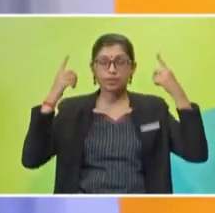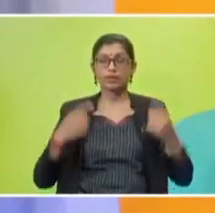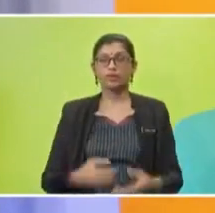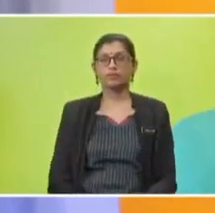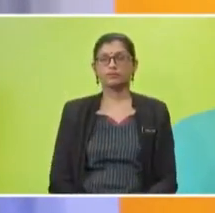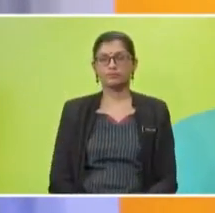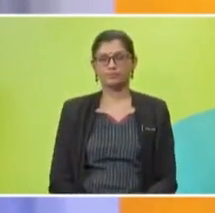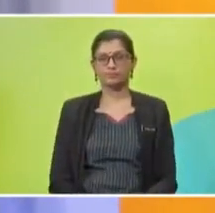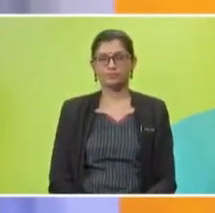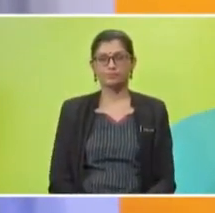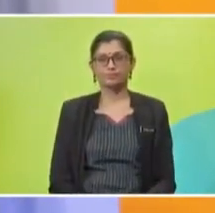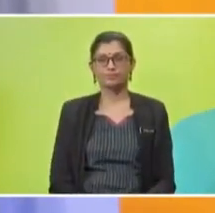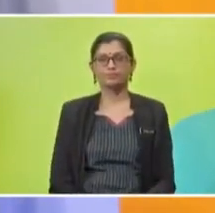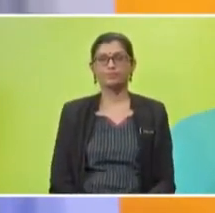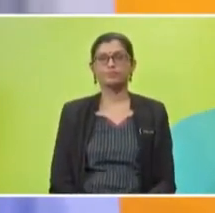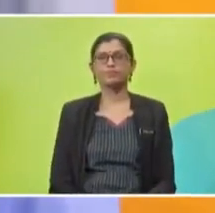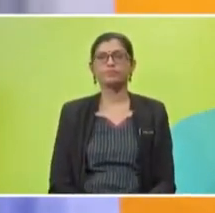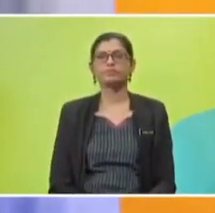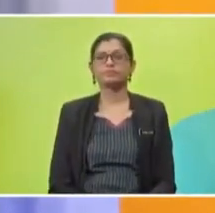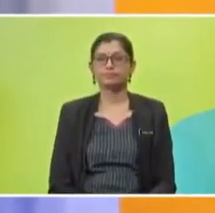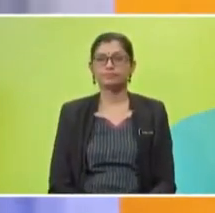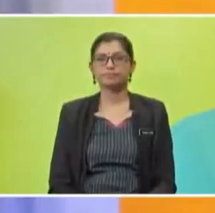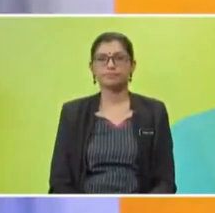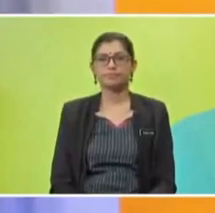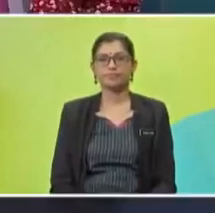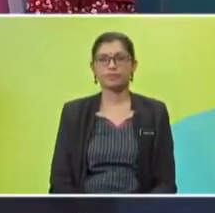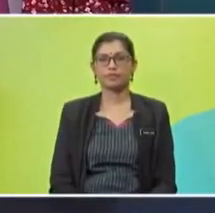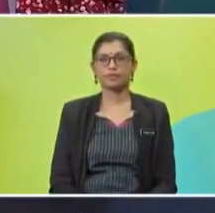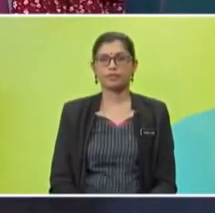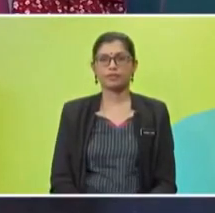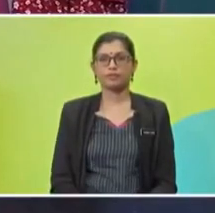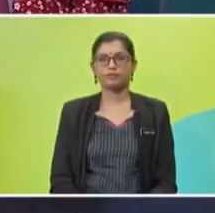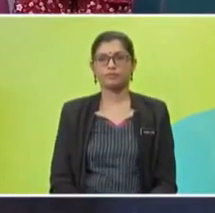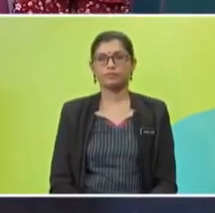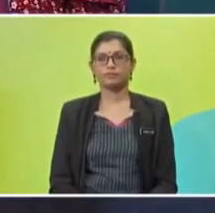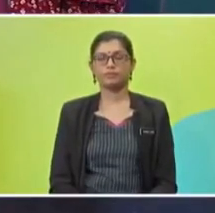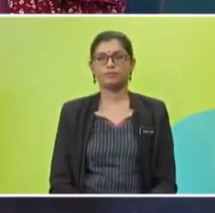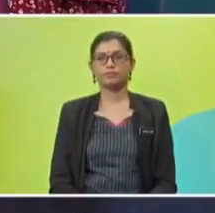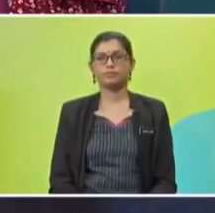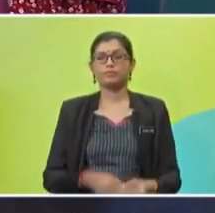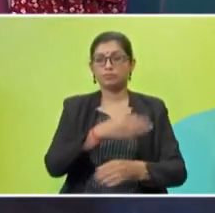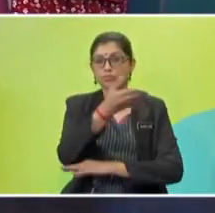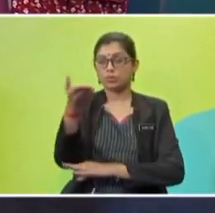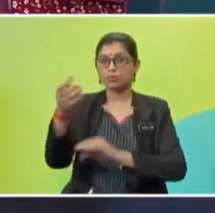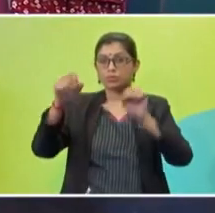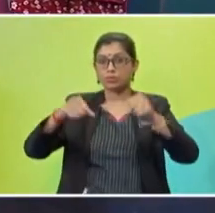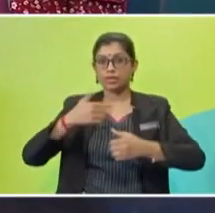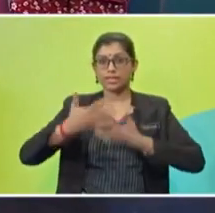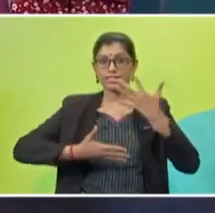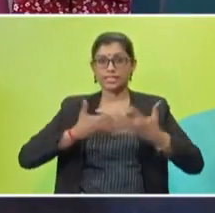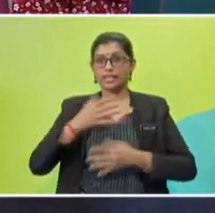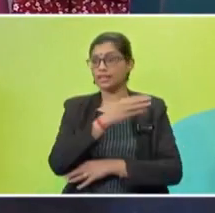bisa jadi adegan segera chg evamulia mengisahkan dan mengenal